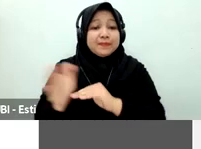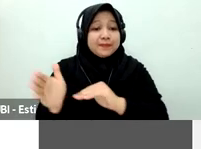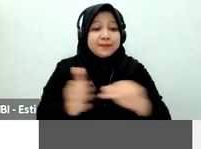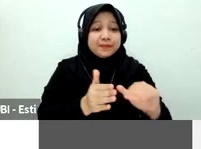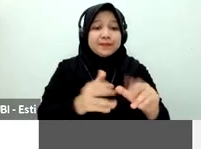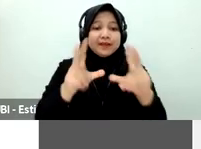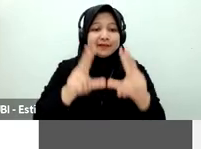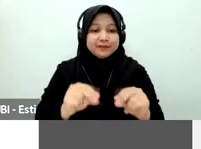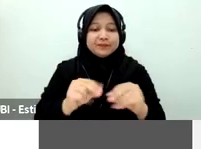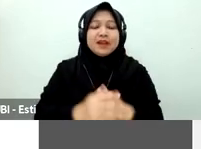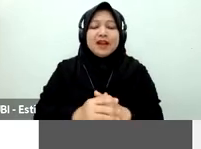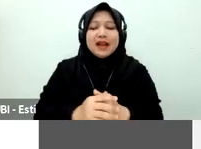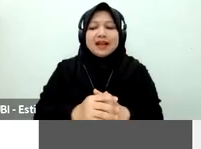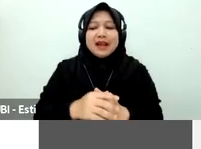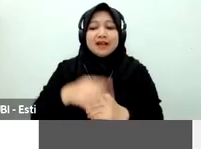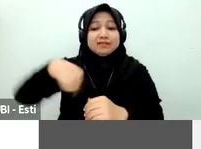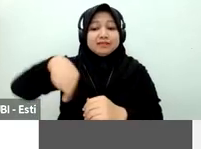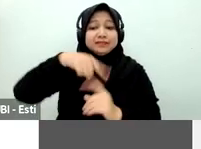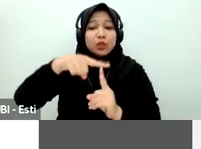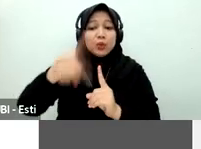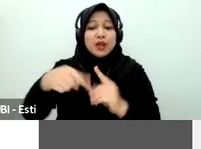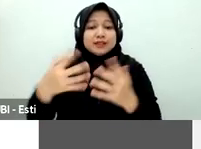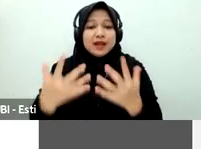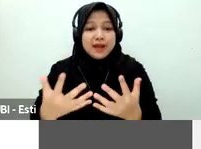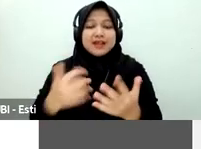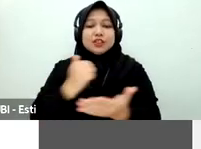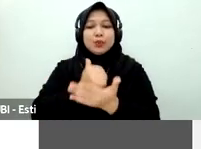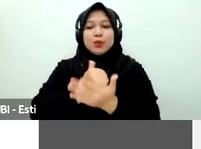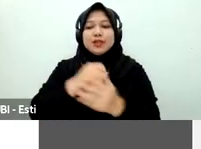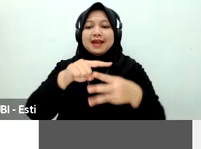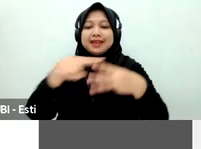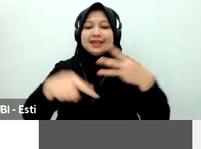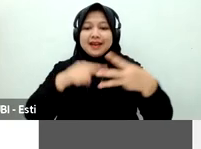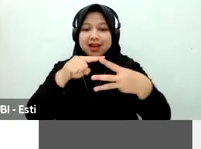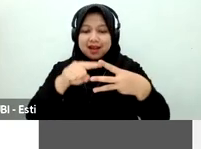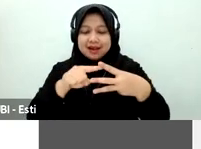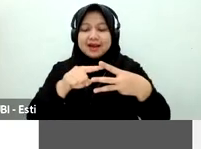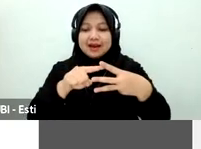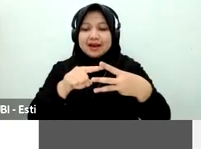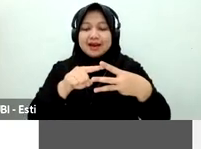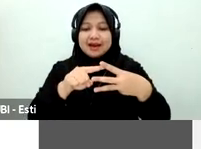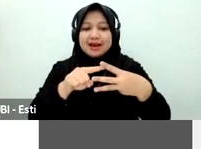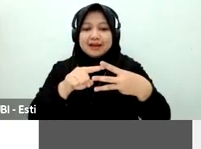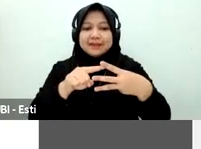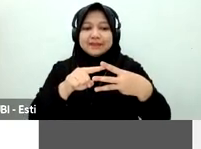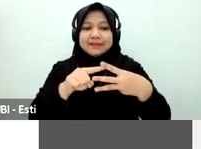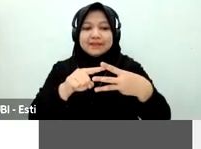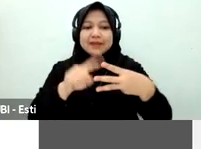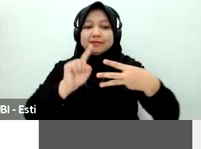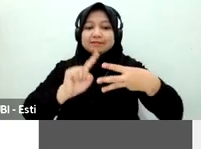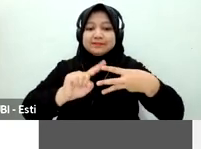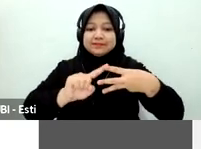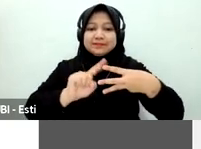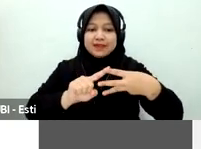memiliki tugas untuk tidak susunya boleh dibilang secara umum begitu yakni melakukan